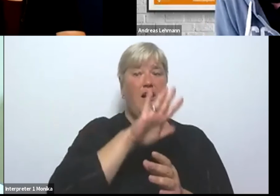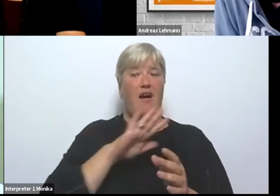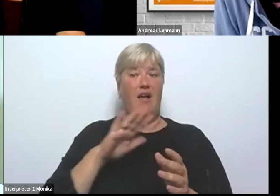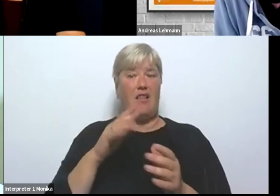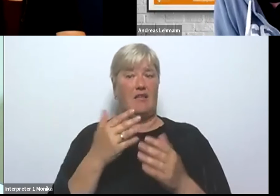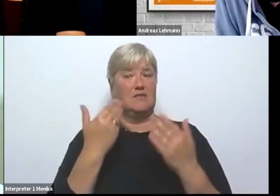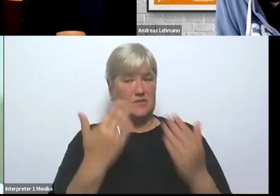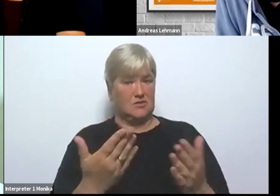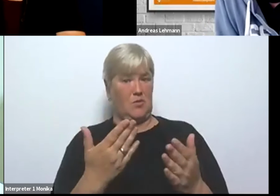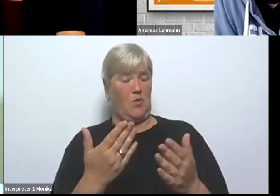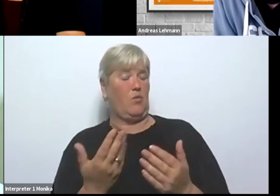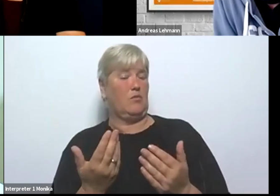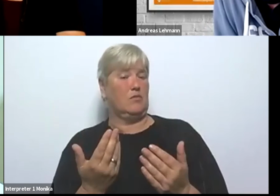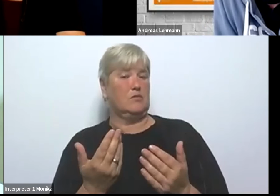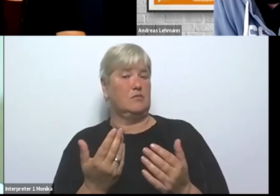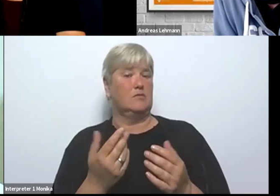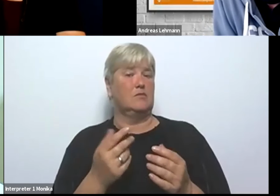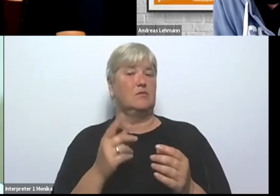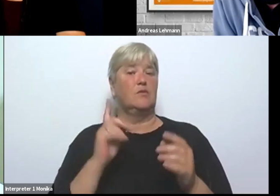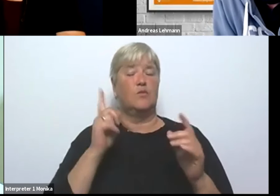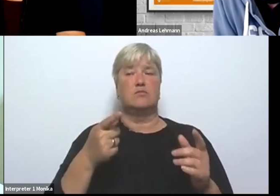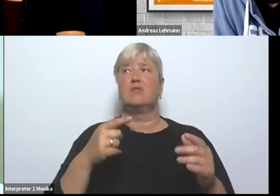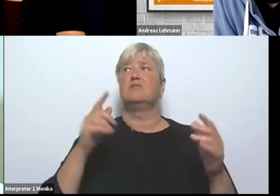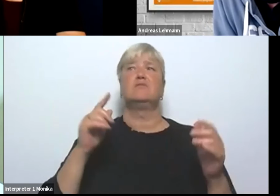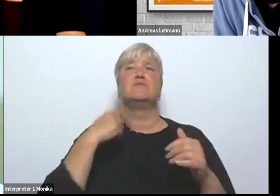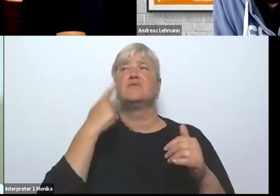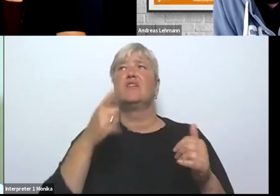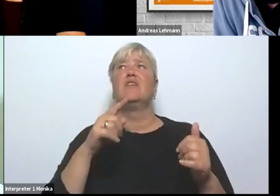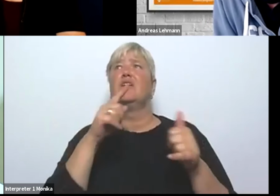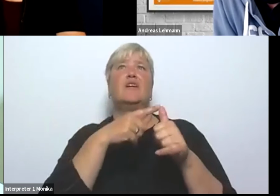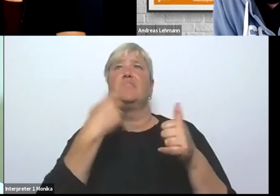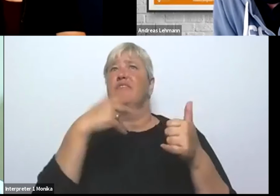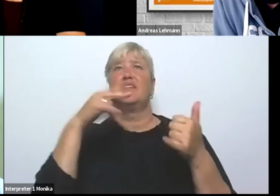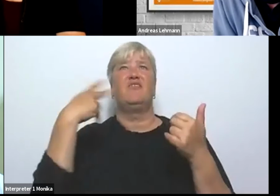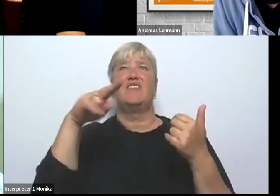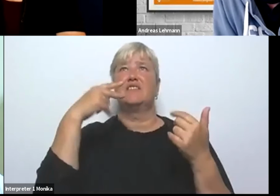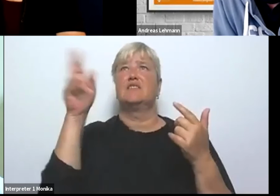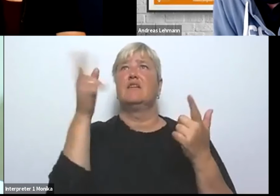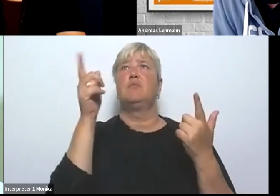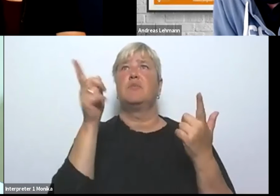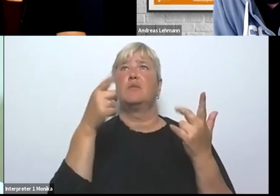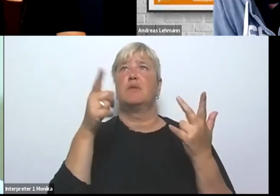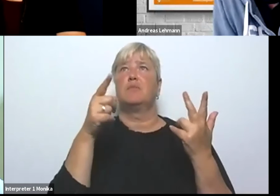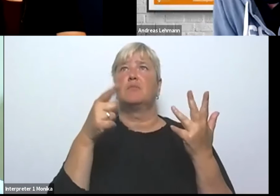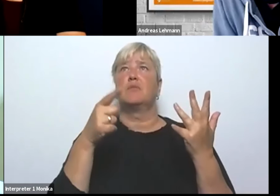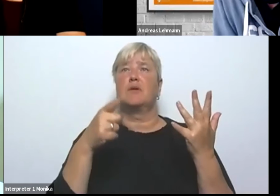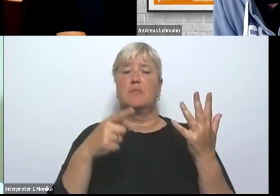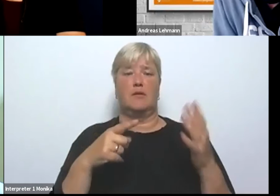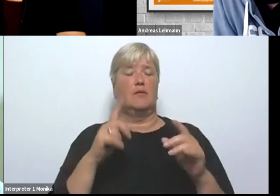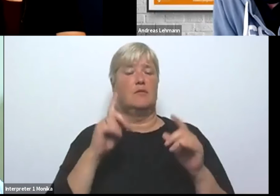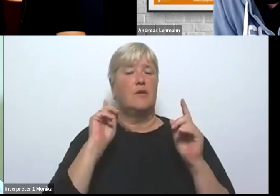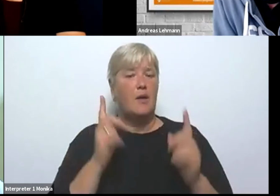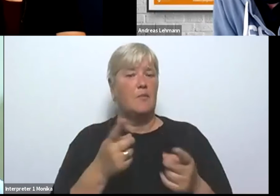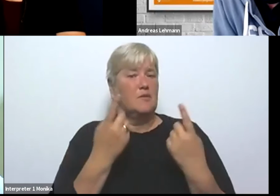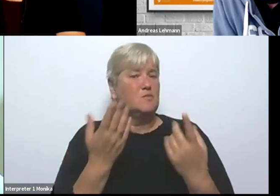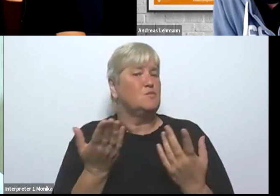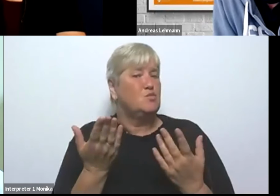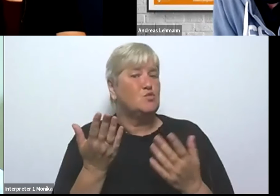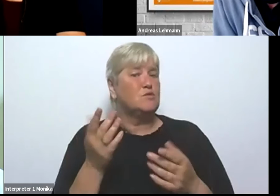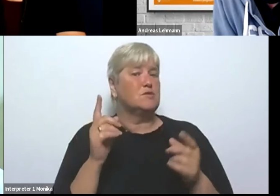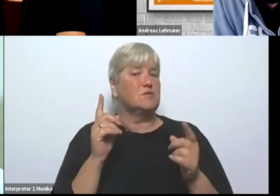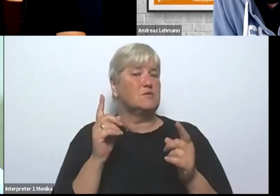vorkommt, und dann runtergebrochen werden kann auf die jeweiligen lokalen, nationalen,